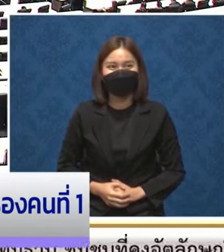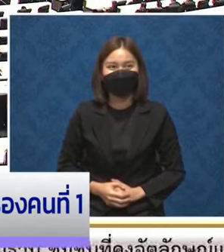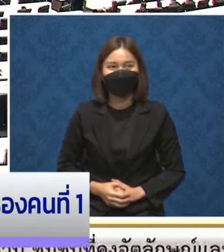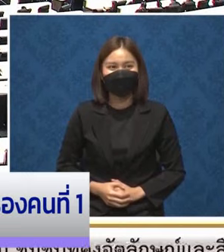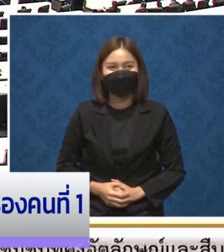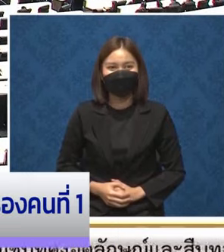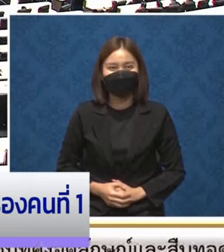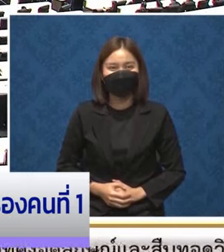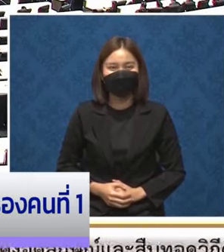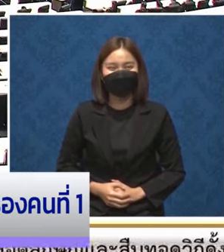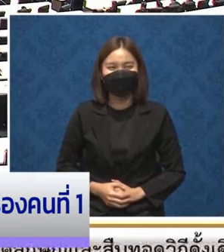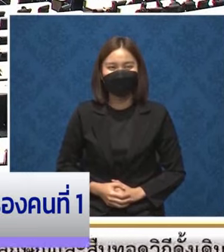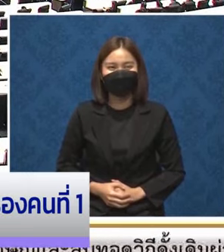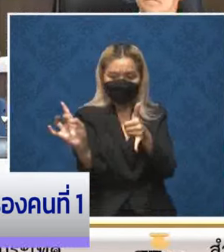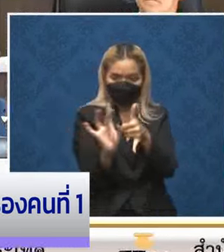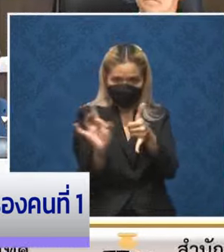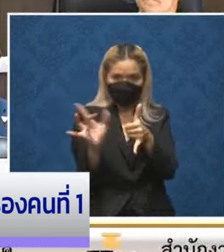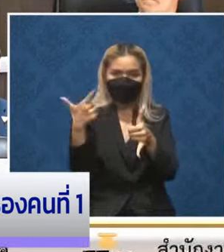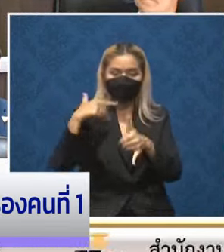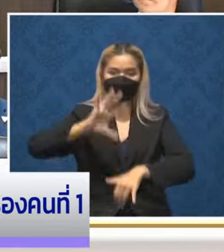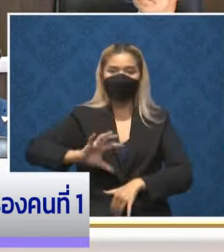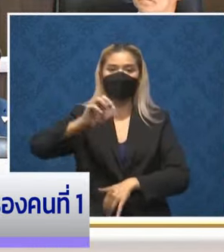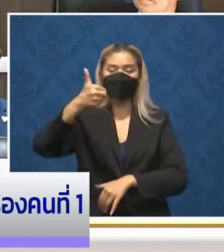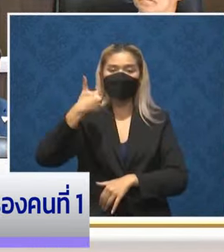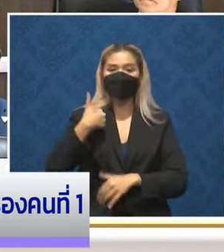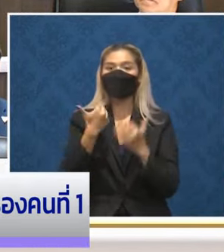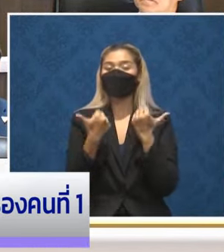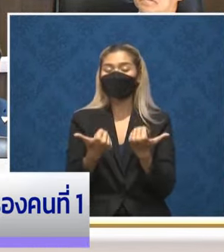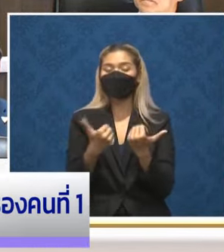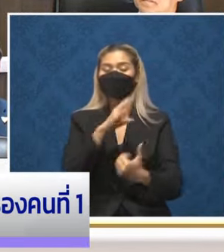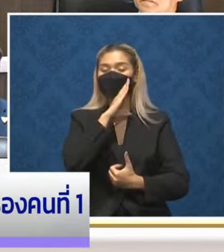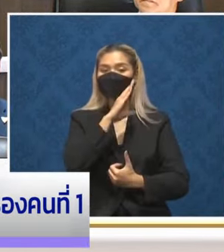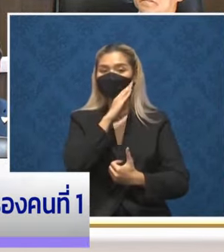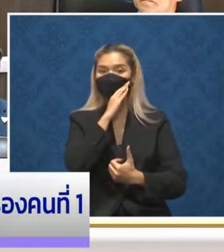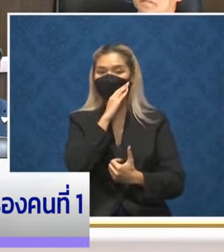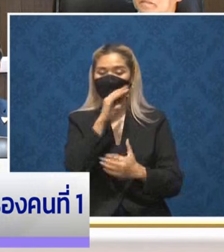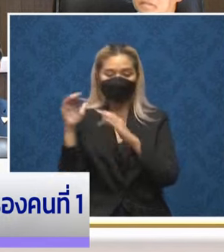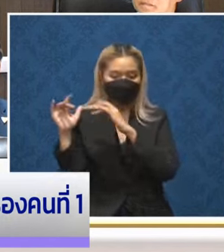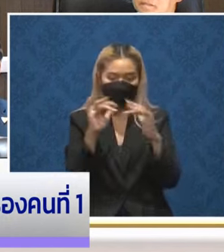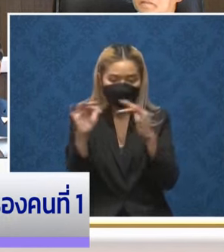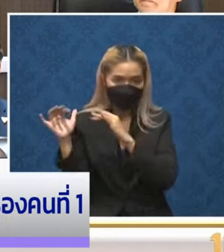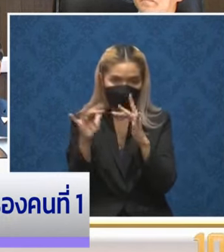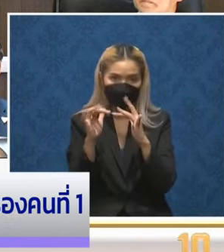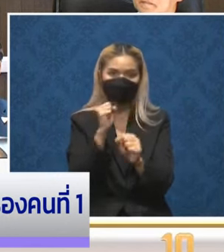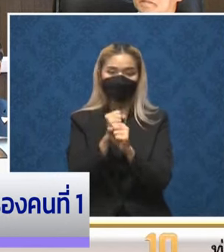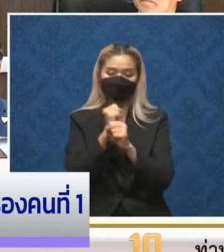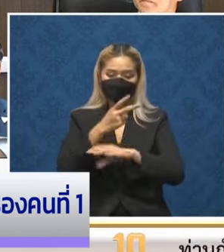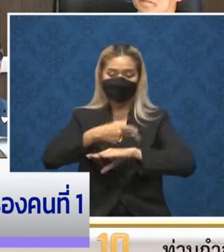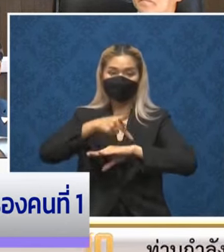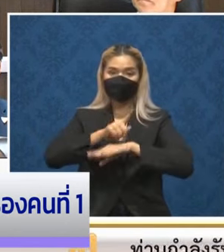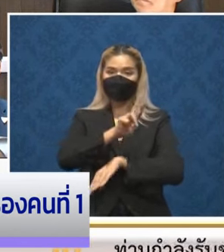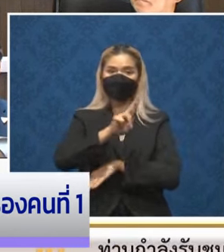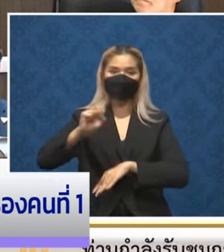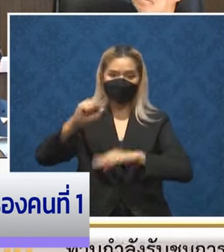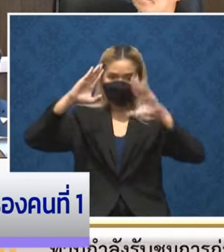และที่พรรคร่วมรัฐบาลต้องหารือกันในวันพรุ่งนี้ก็คือเพราะว่าวันที่ 14นี้นะครับจะมีการเลือกรองประธานสภาคนที่